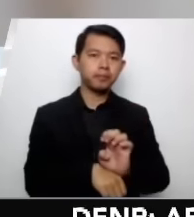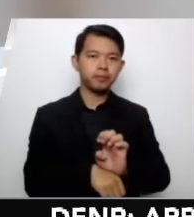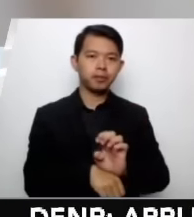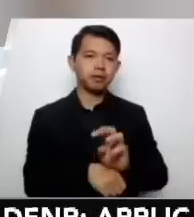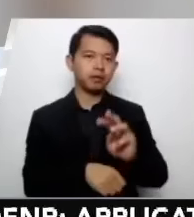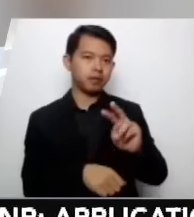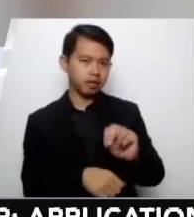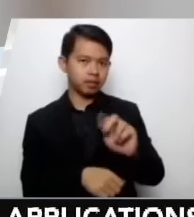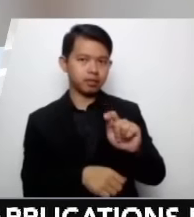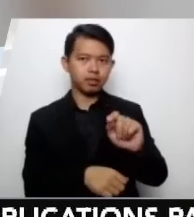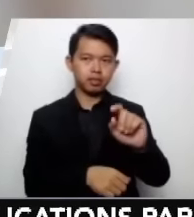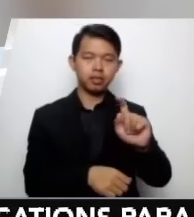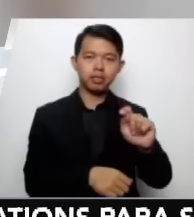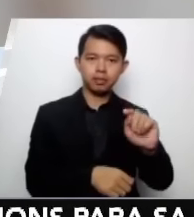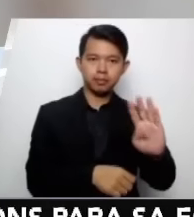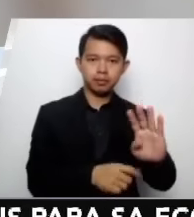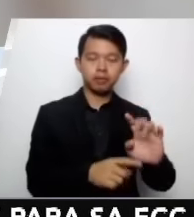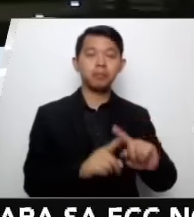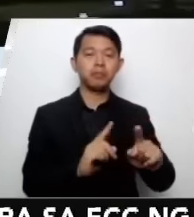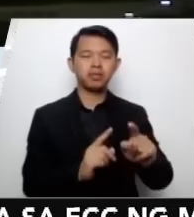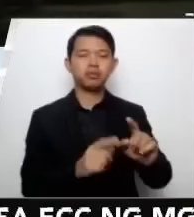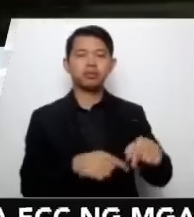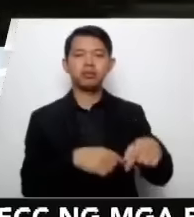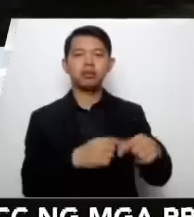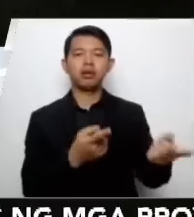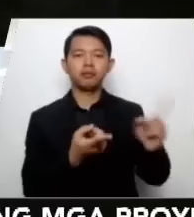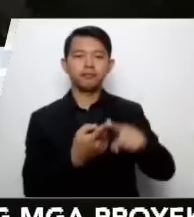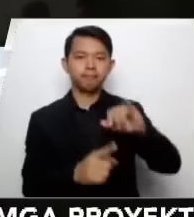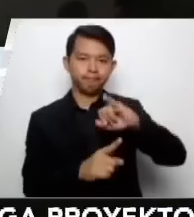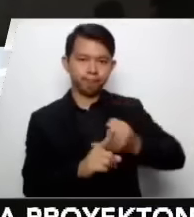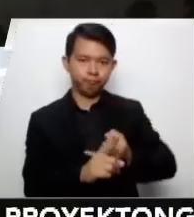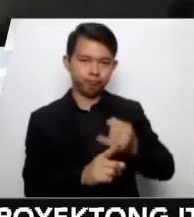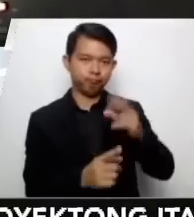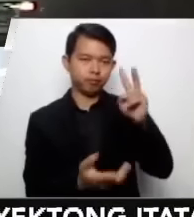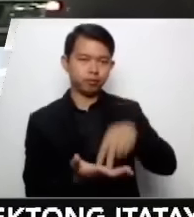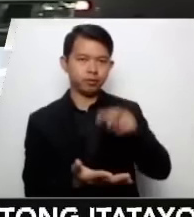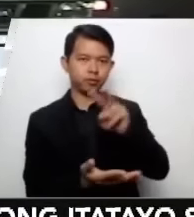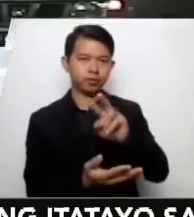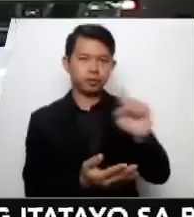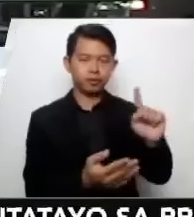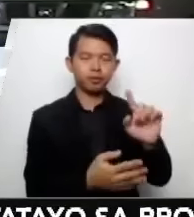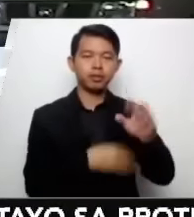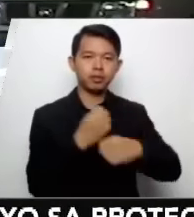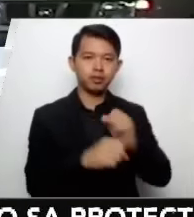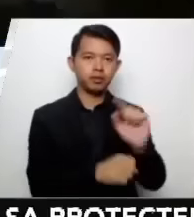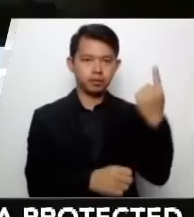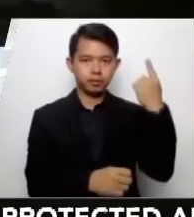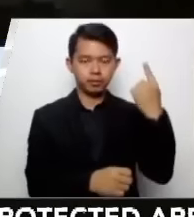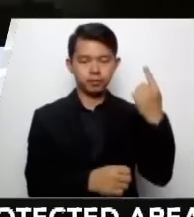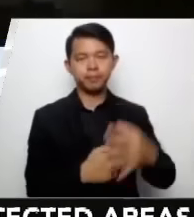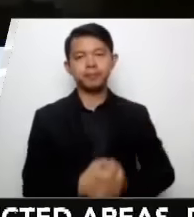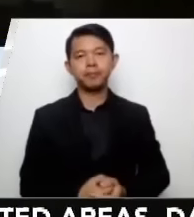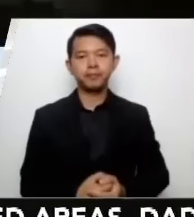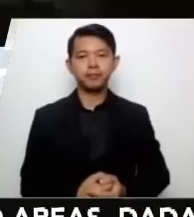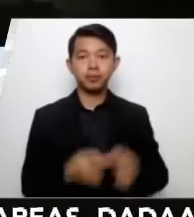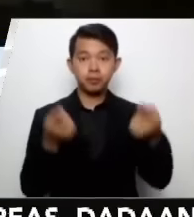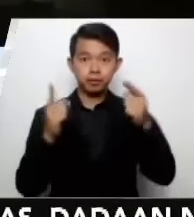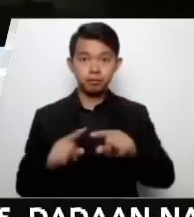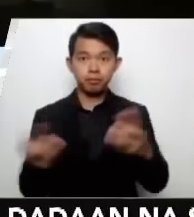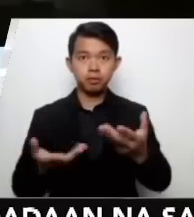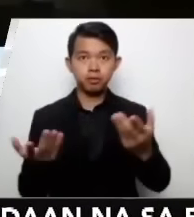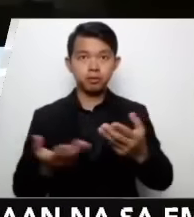pero hanggang noong July 2021 lang ayon sa Manila police District nangyari ang insidente sa bucaneg Street malapit sa